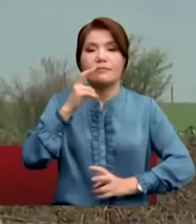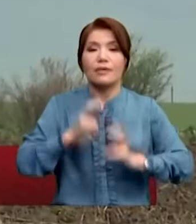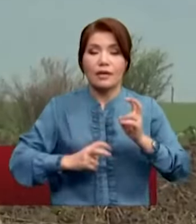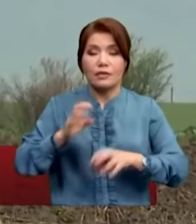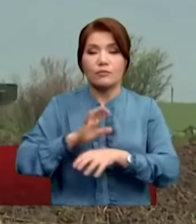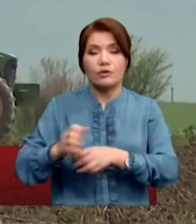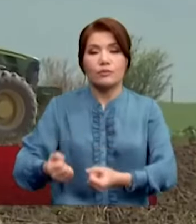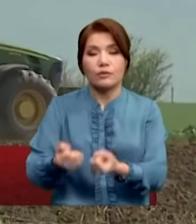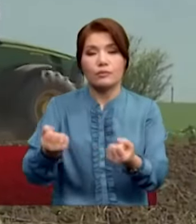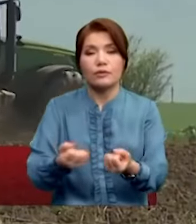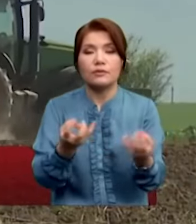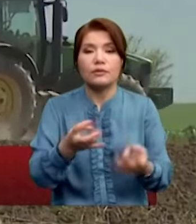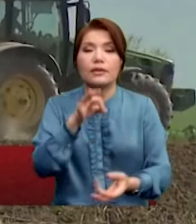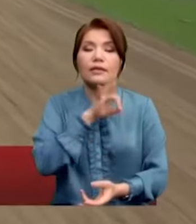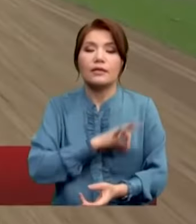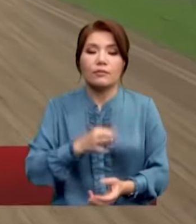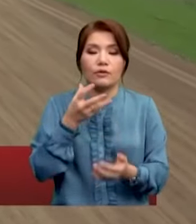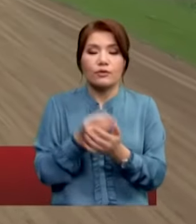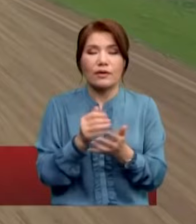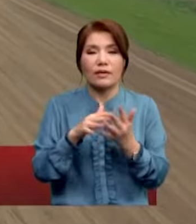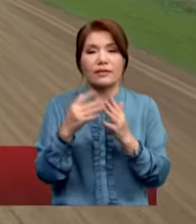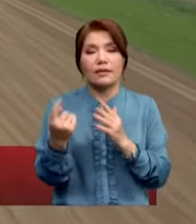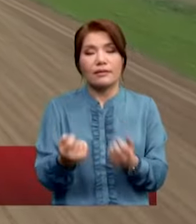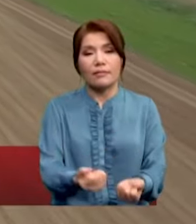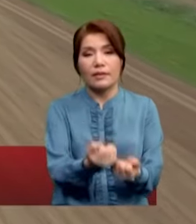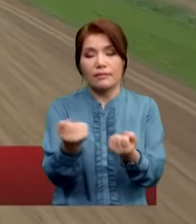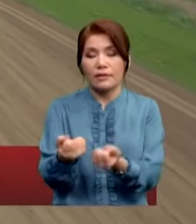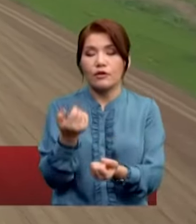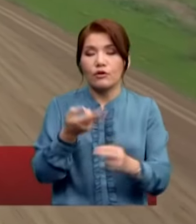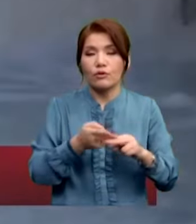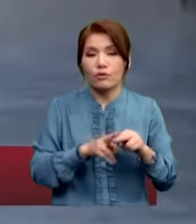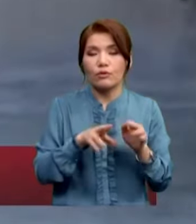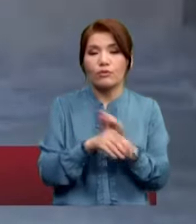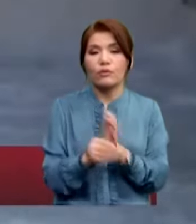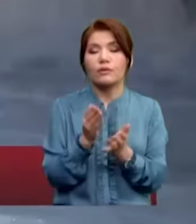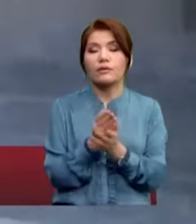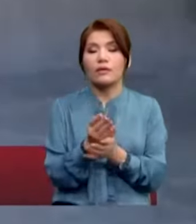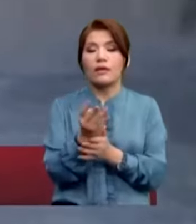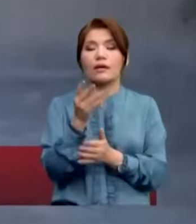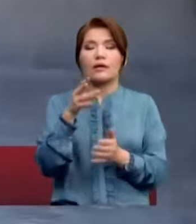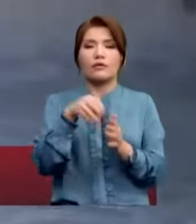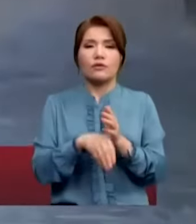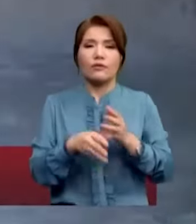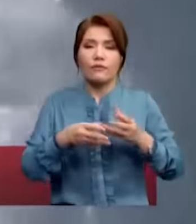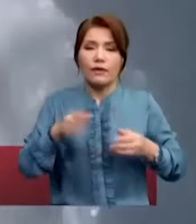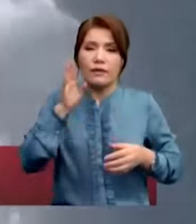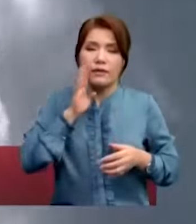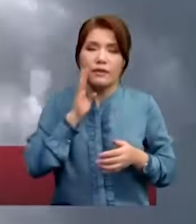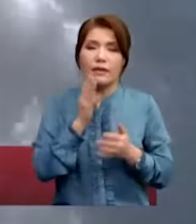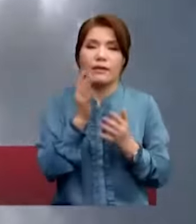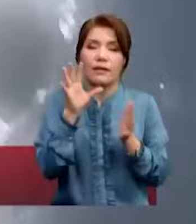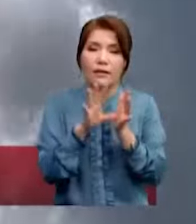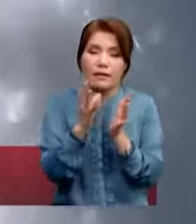важно эффективно использовать потенциал сельского хозяйства. Также его Кабмин будет работать над водными ресурсами, энергосбережением